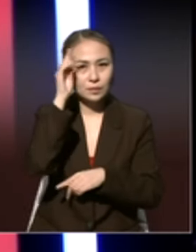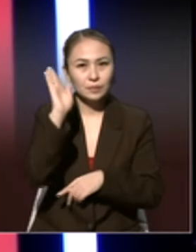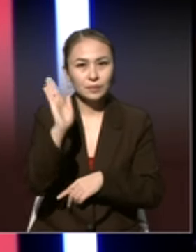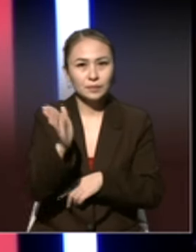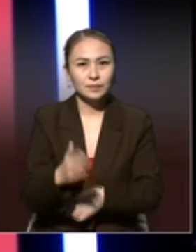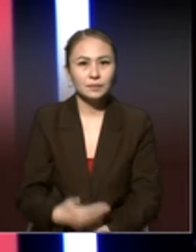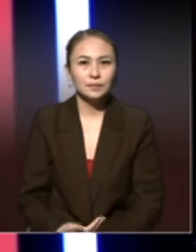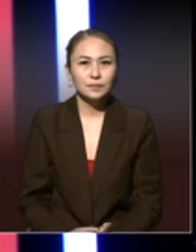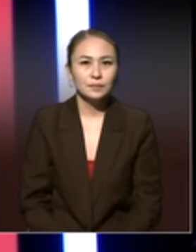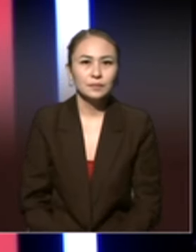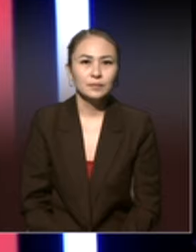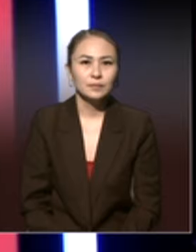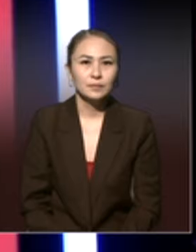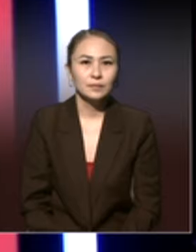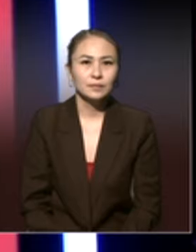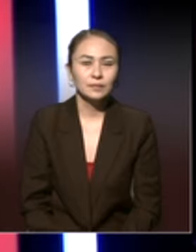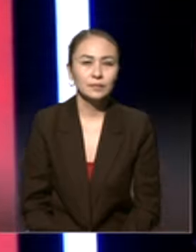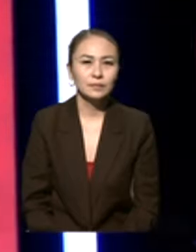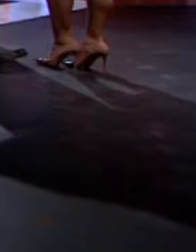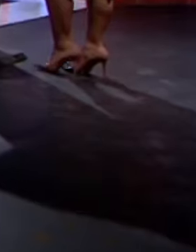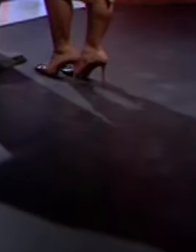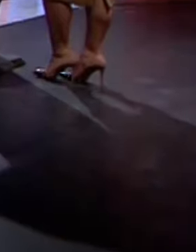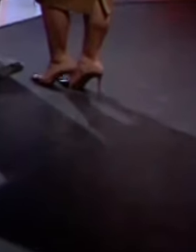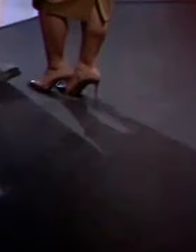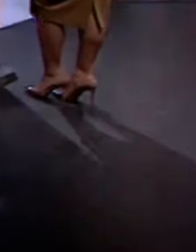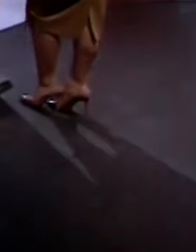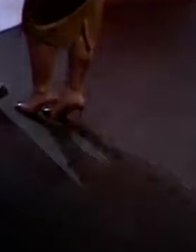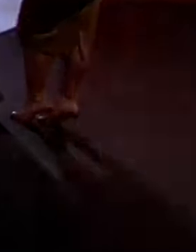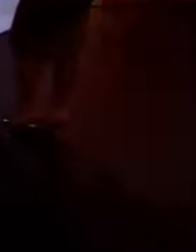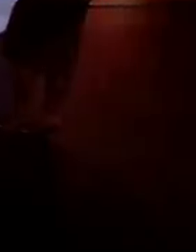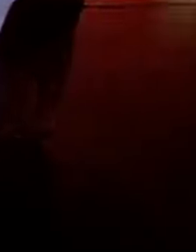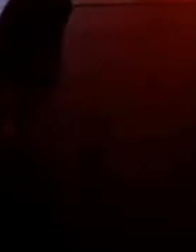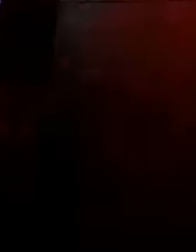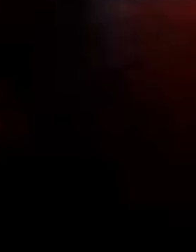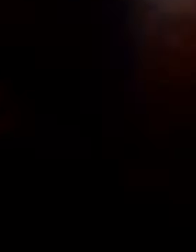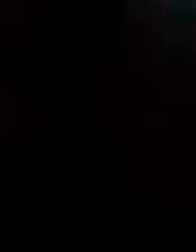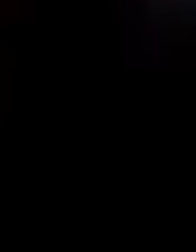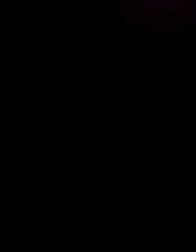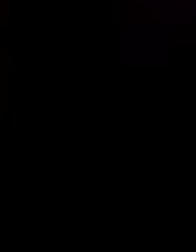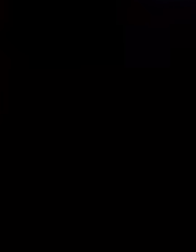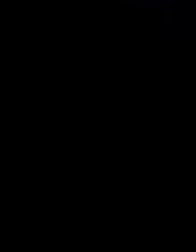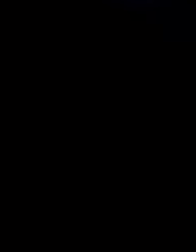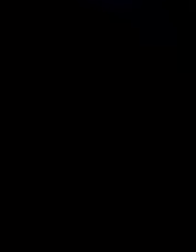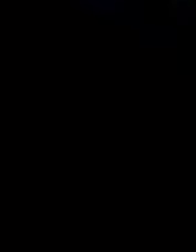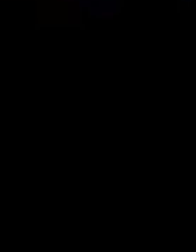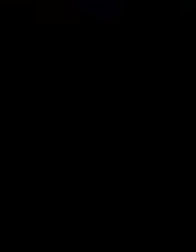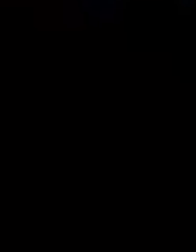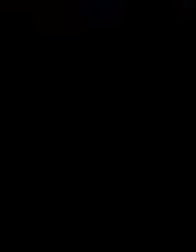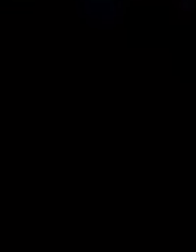деген үміттеміз. Сау болыңыздар.